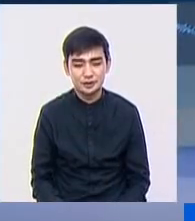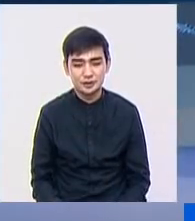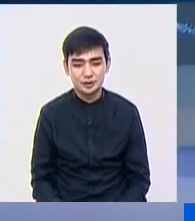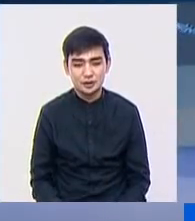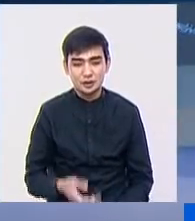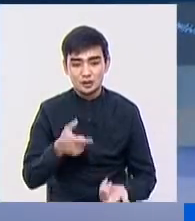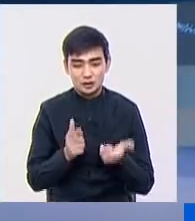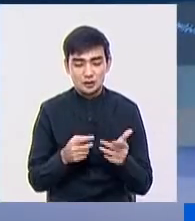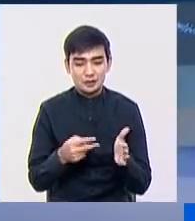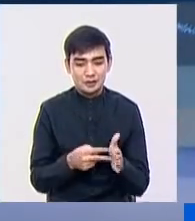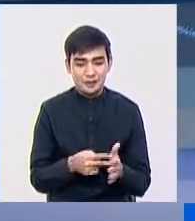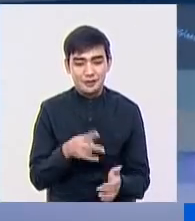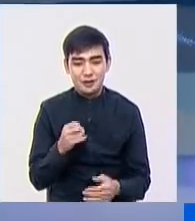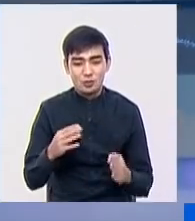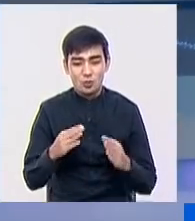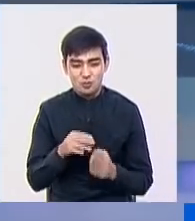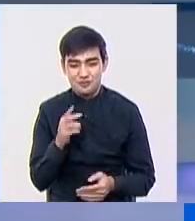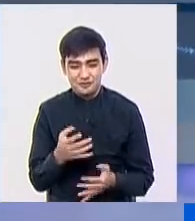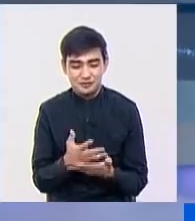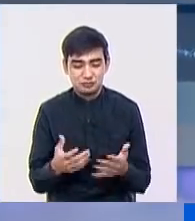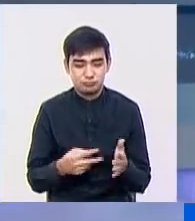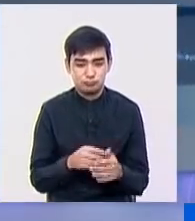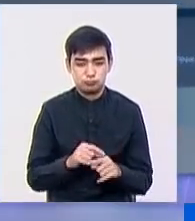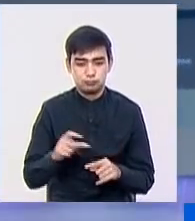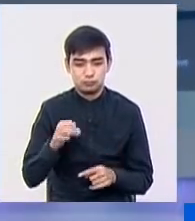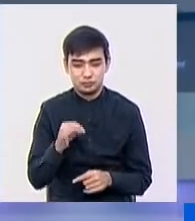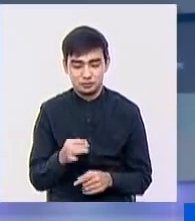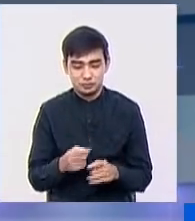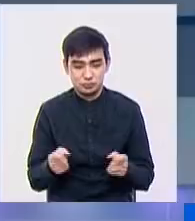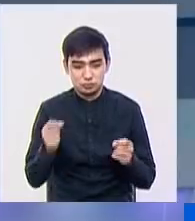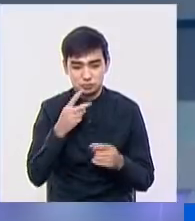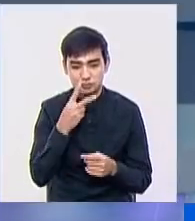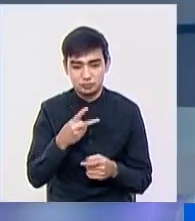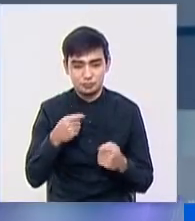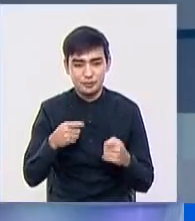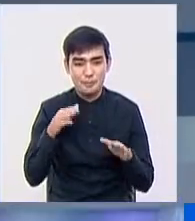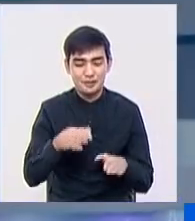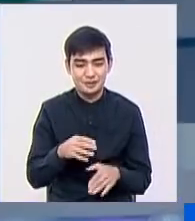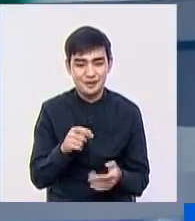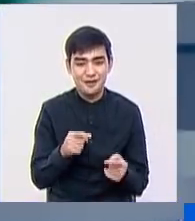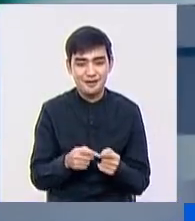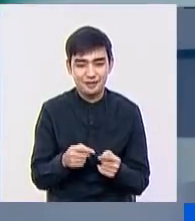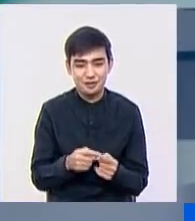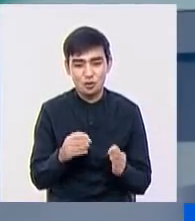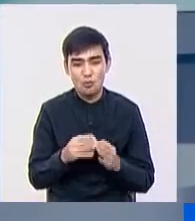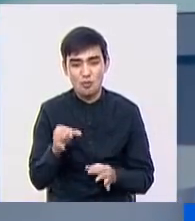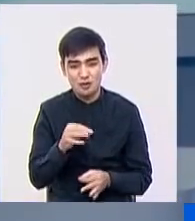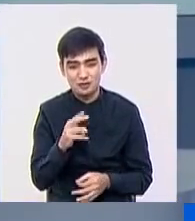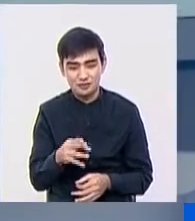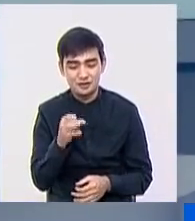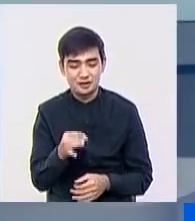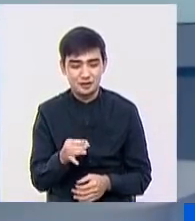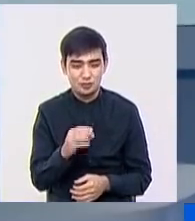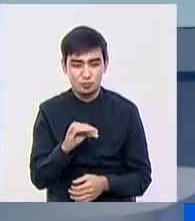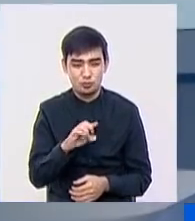И действительно, цены на жилье снова выросли. Особенно удорожание заметно на рынке аренды недвижимости, сообщают